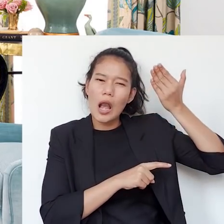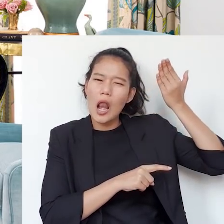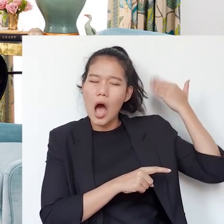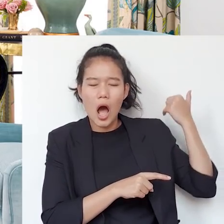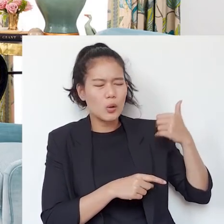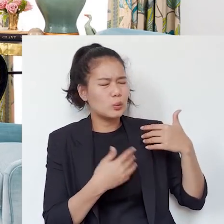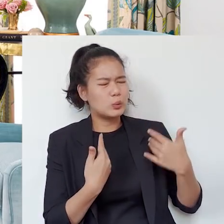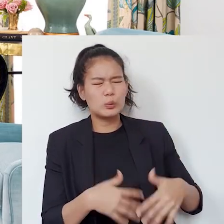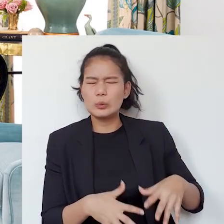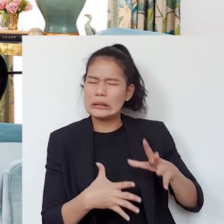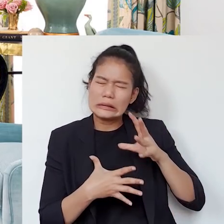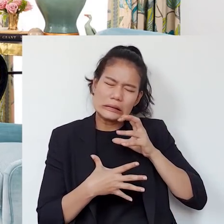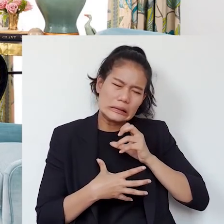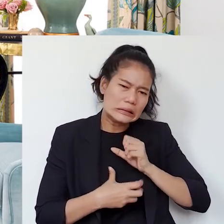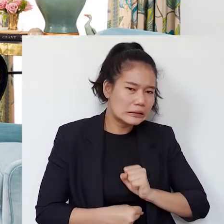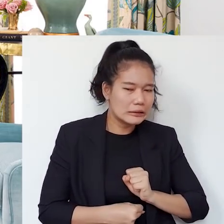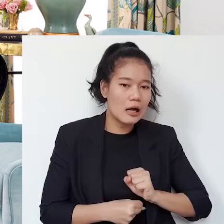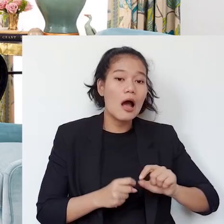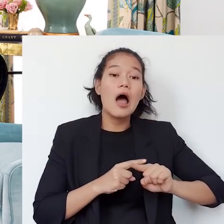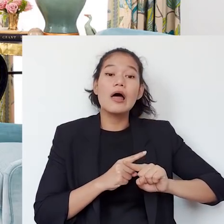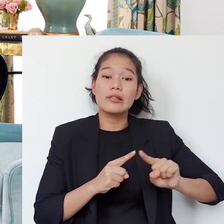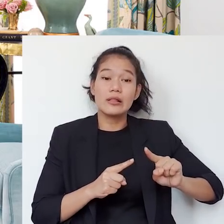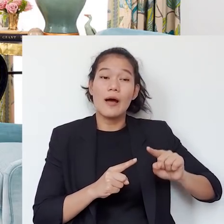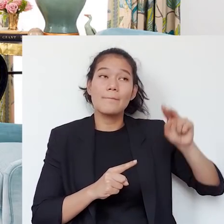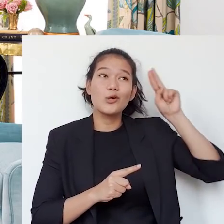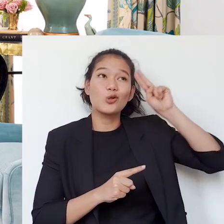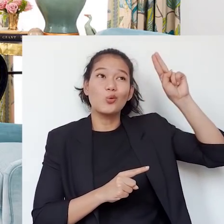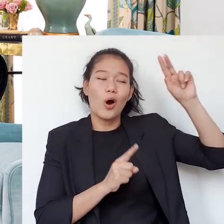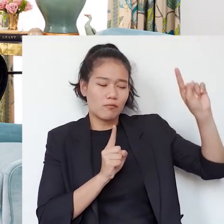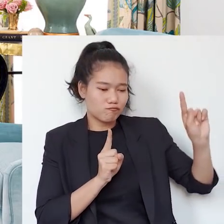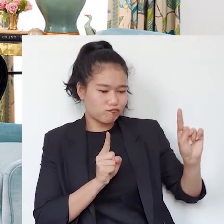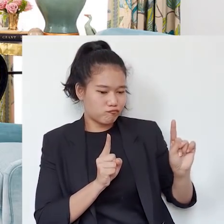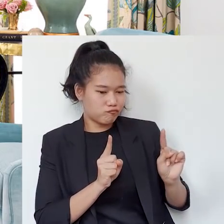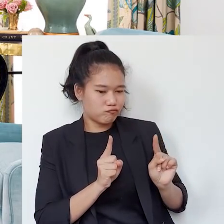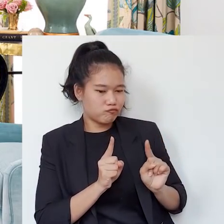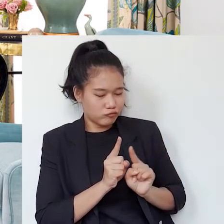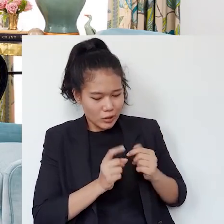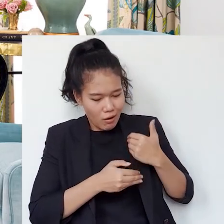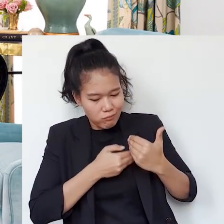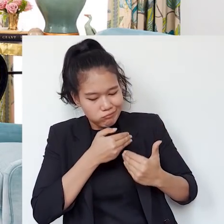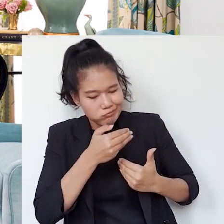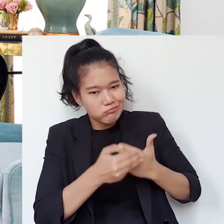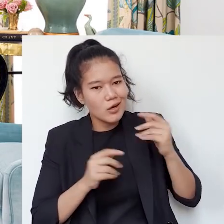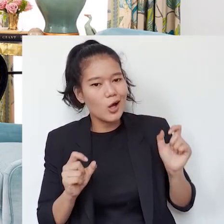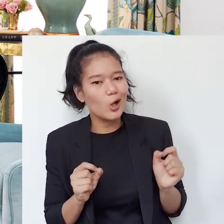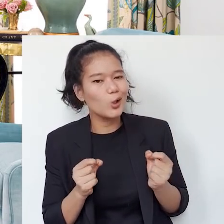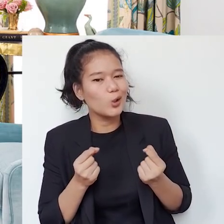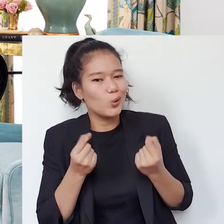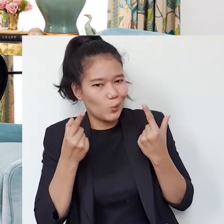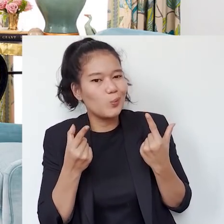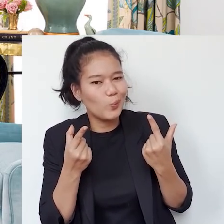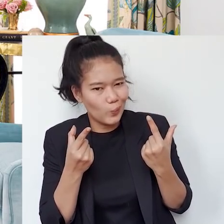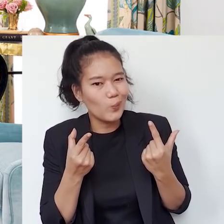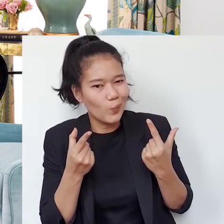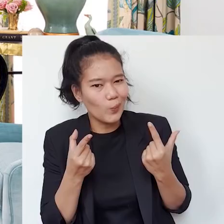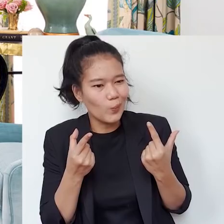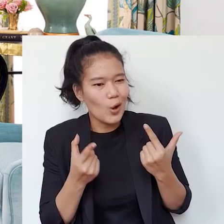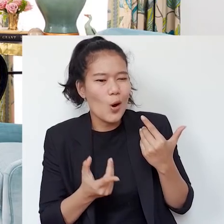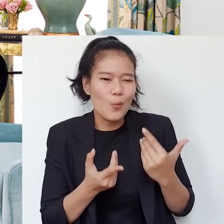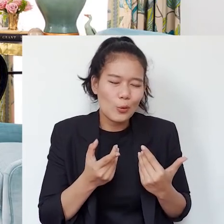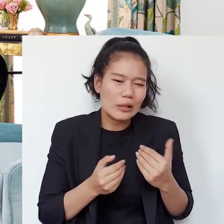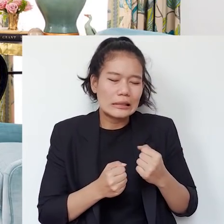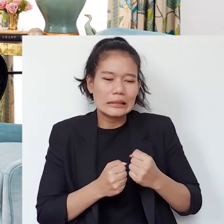dengan teman-temanku, tetapi aku dituntun oleh Tuhan terus, maka aku akan menjalani hidupku sekalipun aku